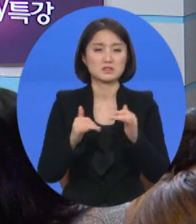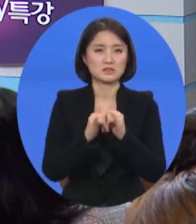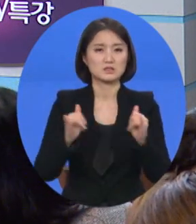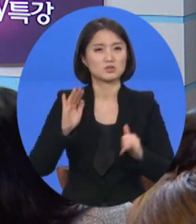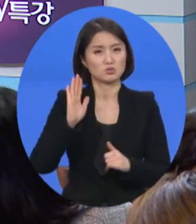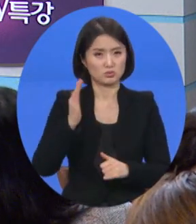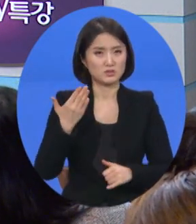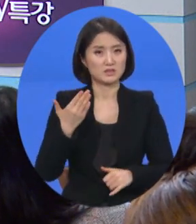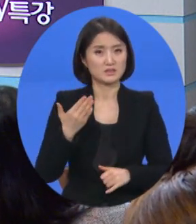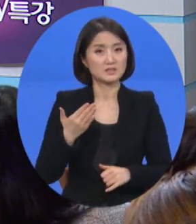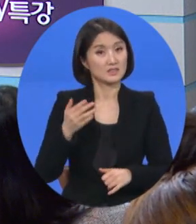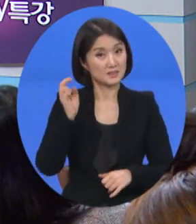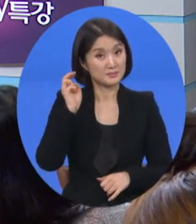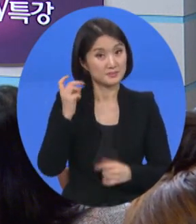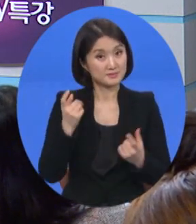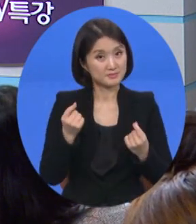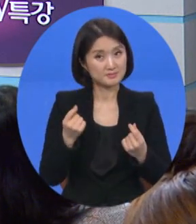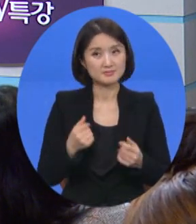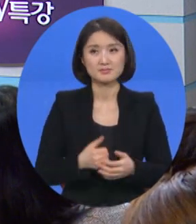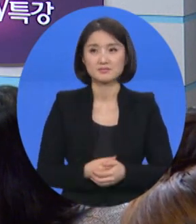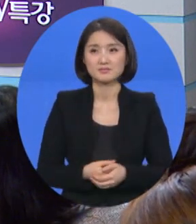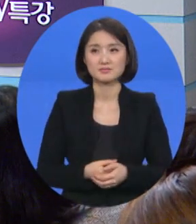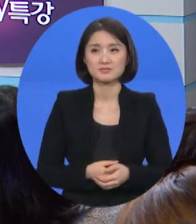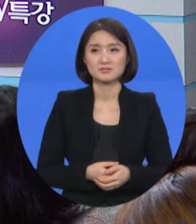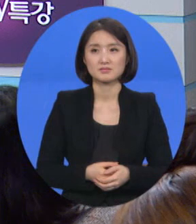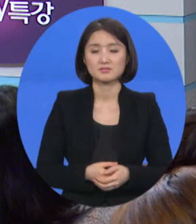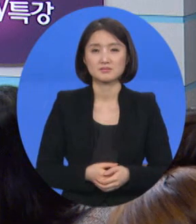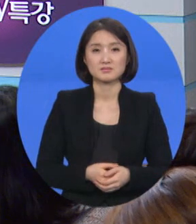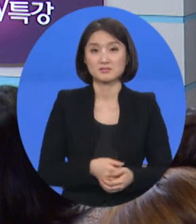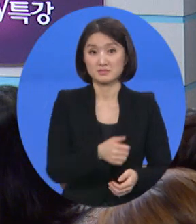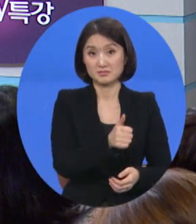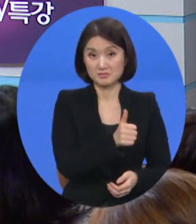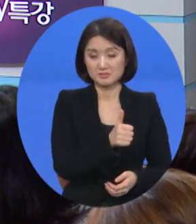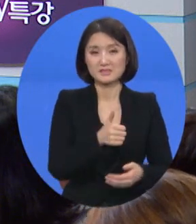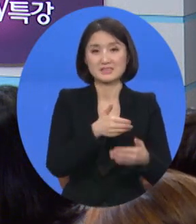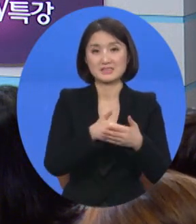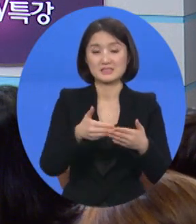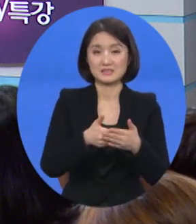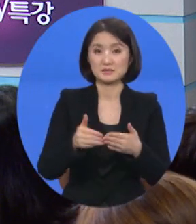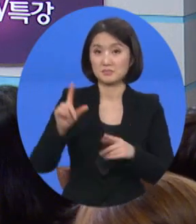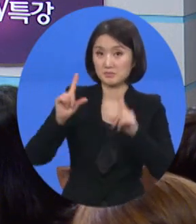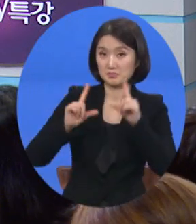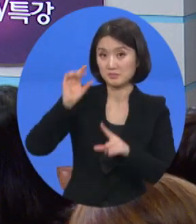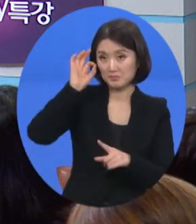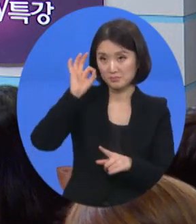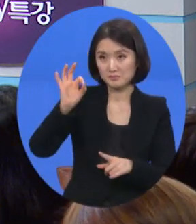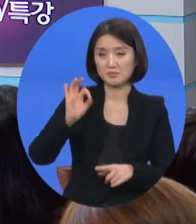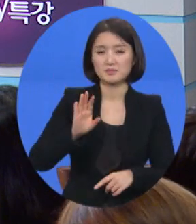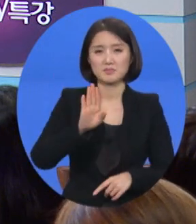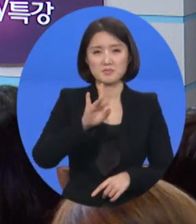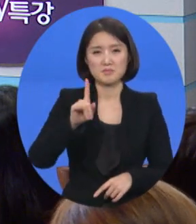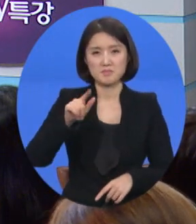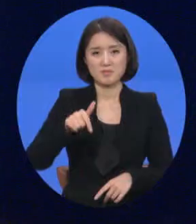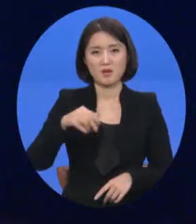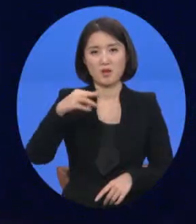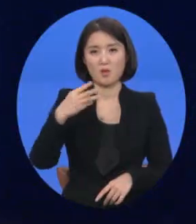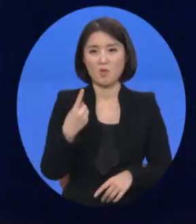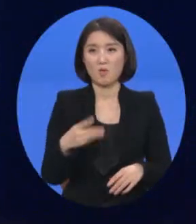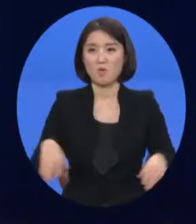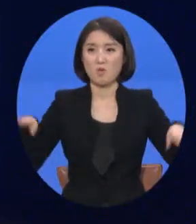지금 그린 그림입니다 연지 백록 않은 게 아니라 백로가 두 마리가 그려져